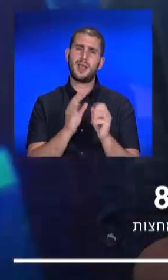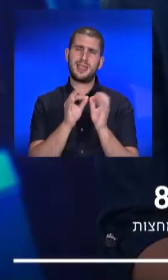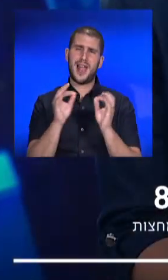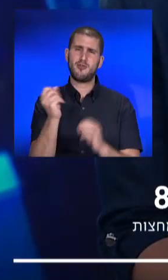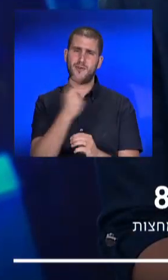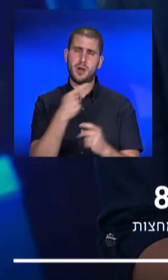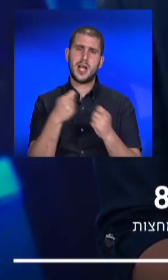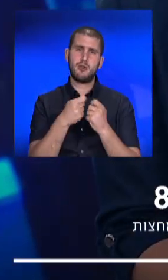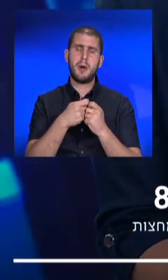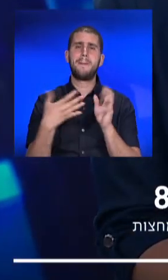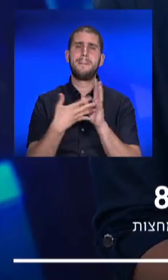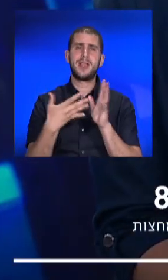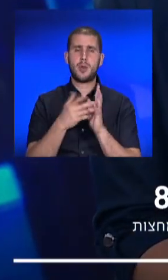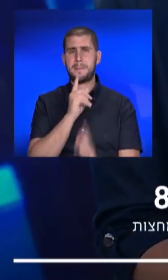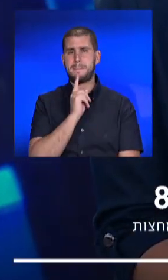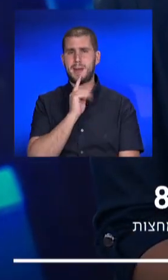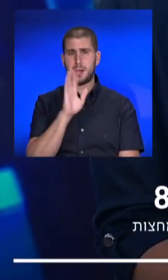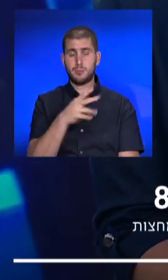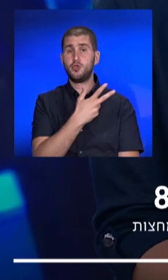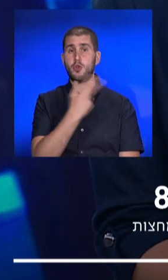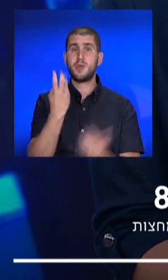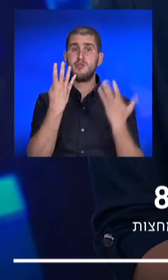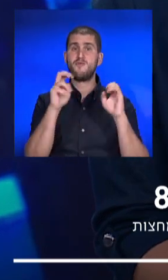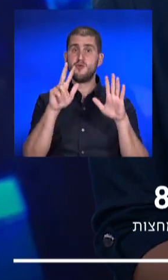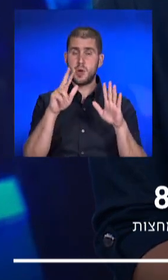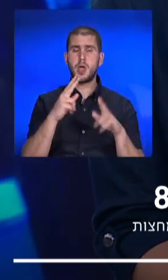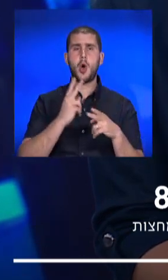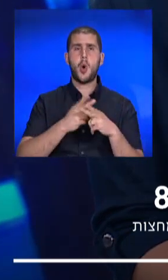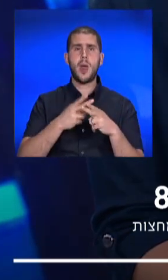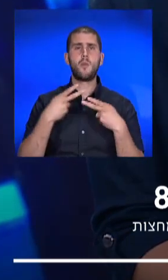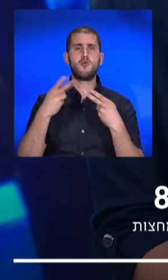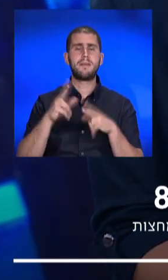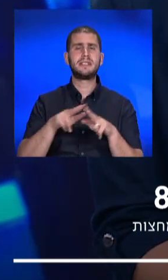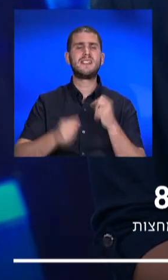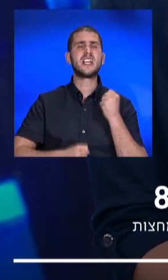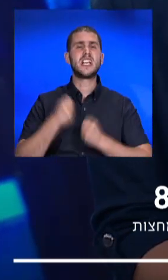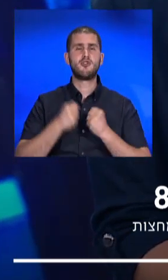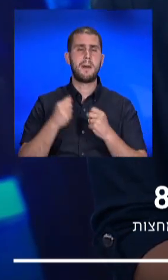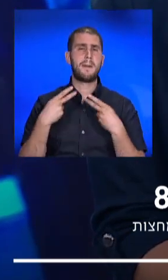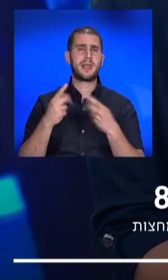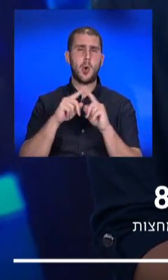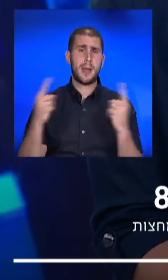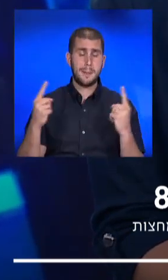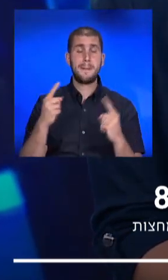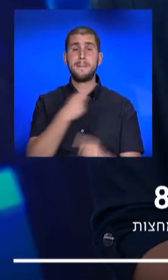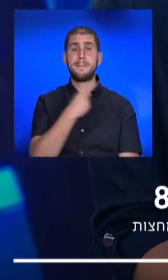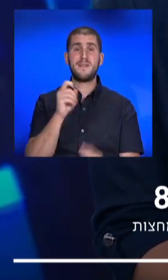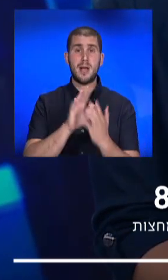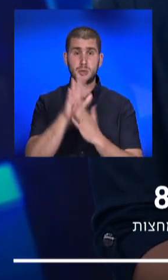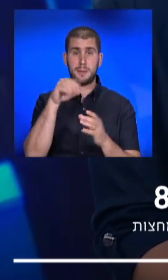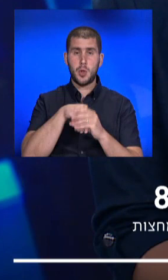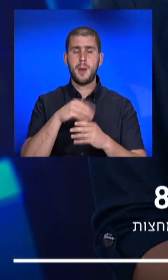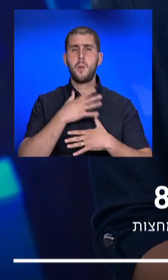גם למספר הבדיקות. 398 חולים מאושפזים הלילה במצב קשה בבתי החולים, 115 מתוכם